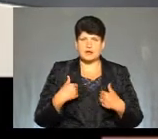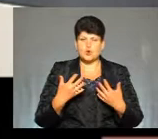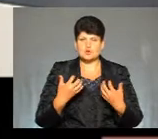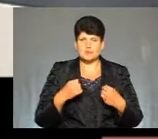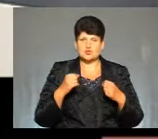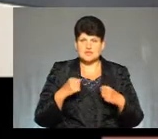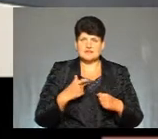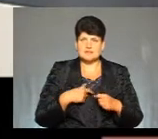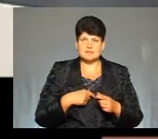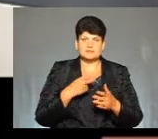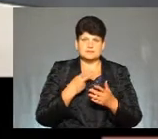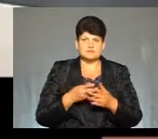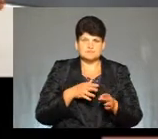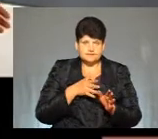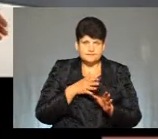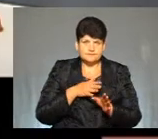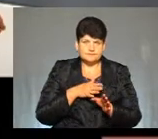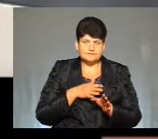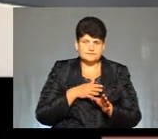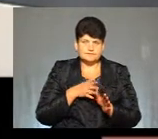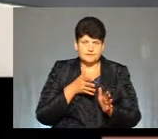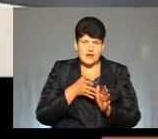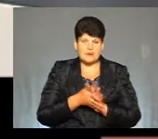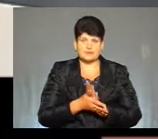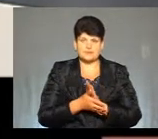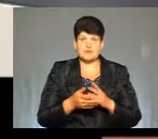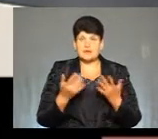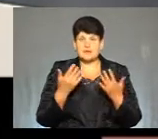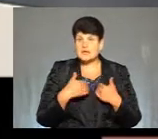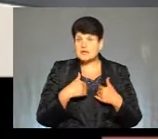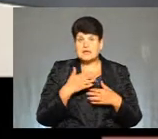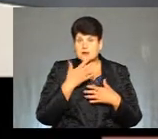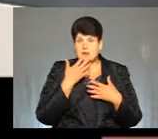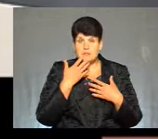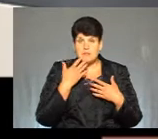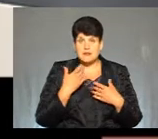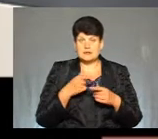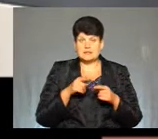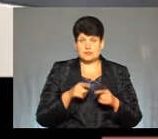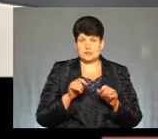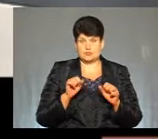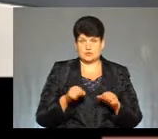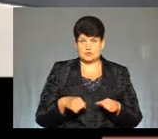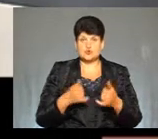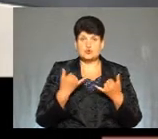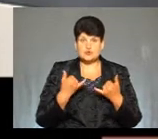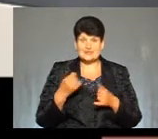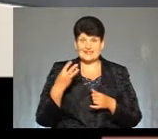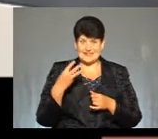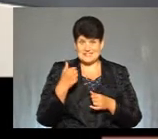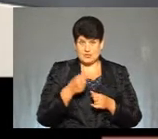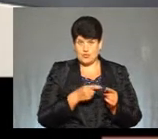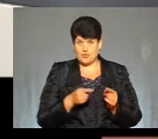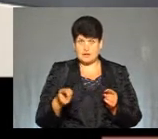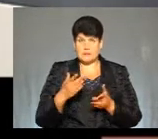реалізуватися. Хочу вам сказати, що скільки століть ми не мали такого вікна можливостей. Ми сьогодні, оцих 30 років, ми